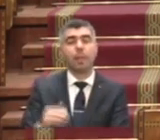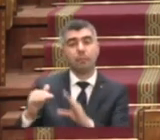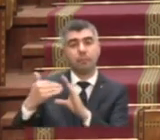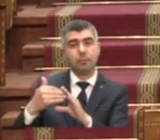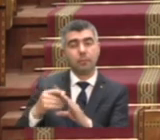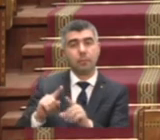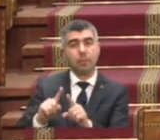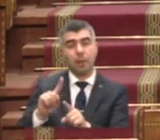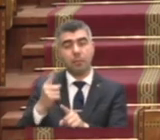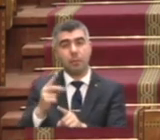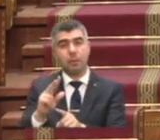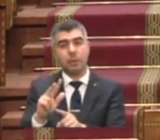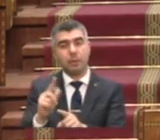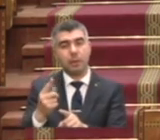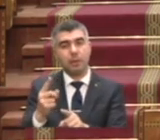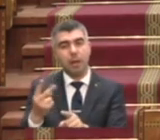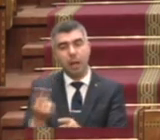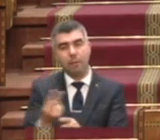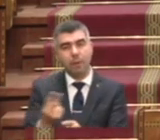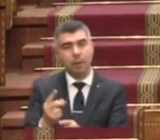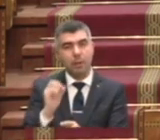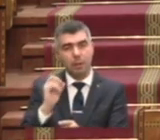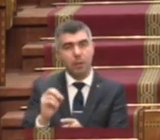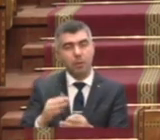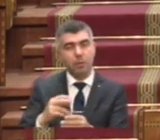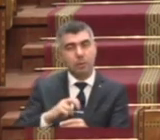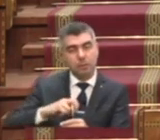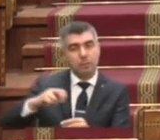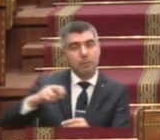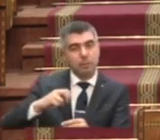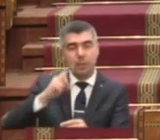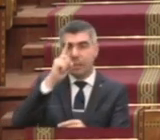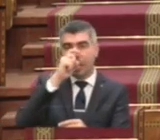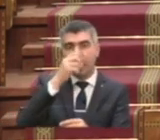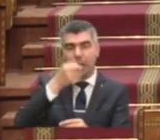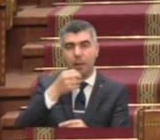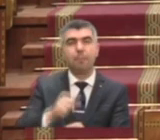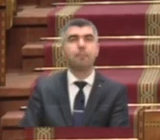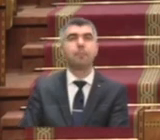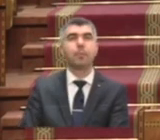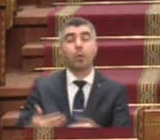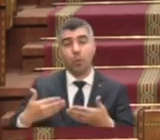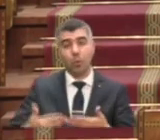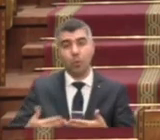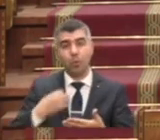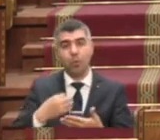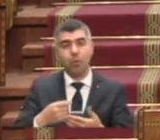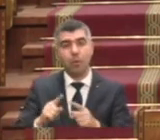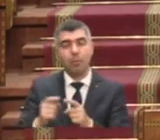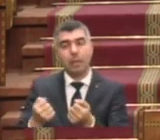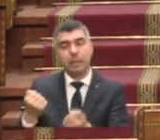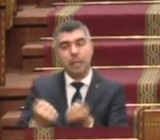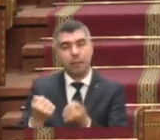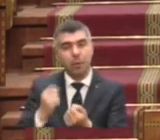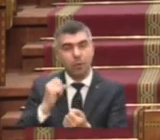21 درهم زيد 500 اورو في كل رحله في الخزيرات. اذا هذا الشيء خطير جدا السيد الوزير. حنا اليوم كنقولوا بان المهنيين كيقولوا